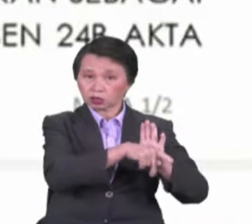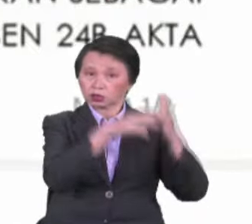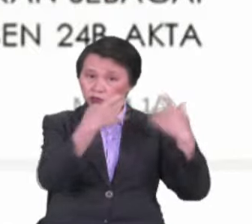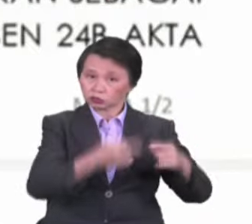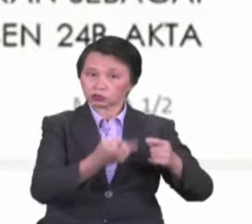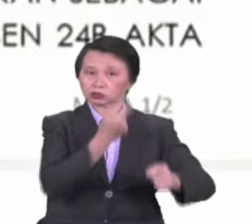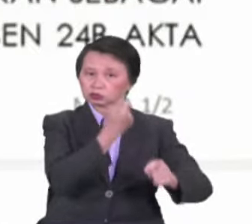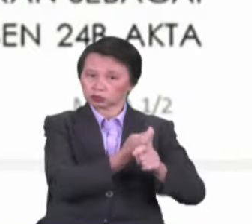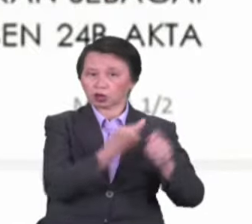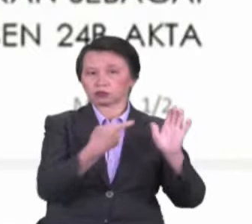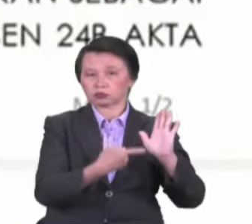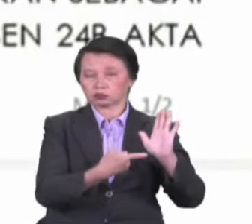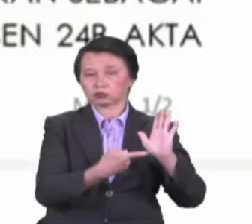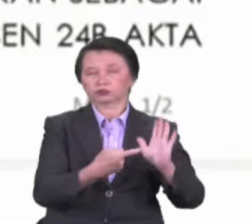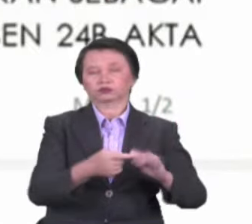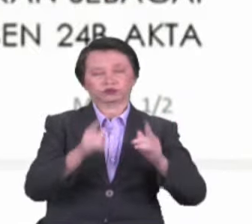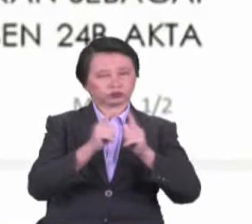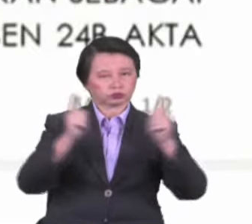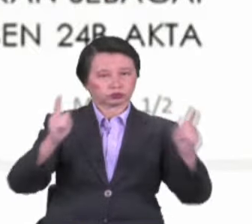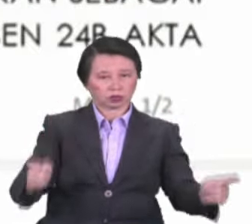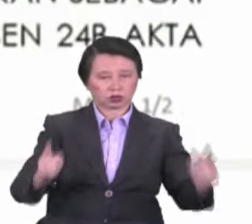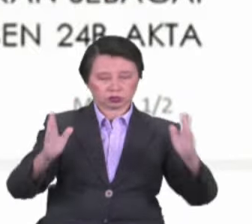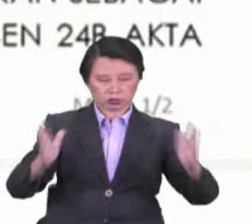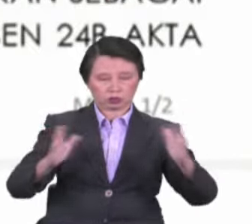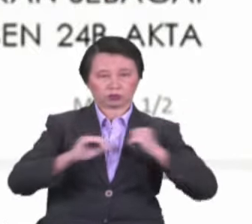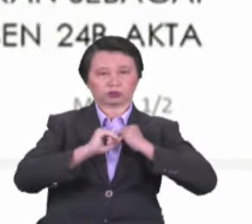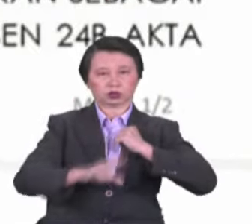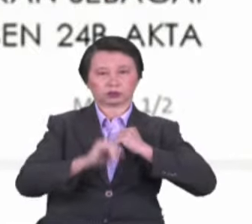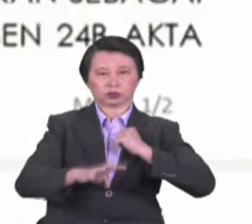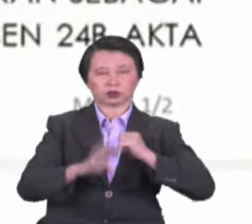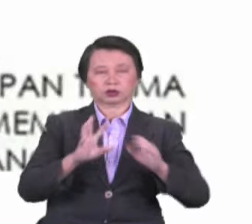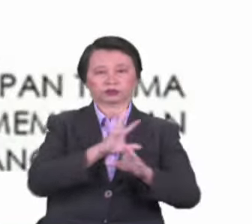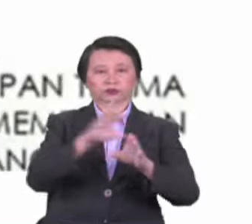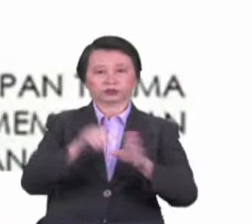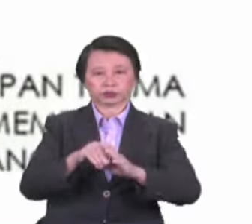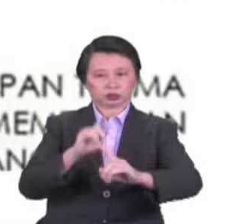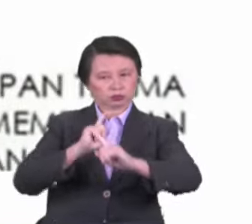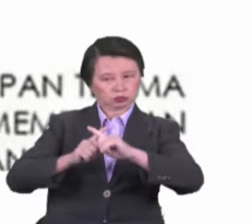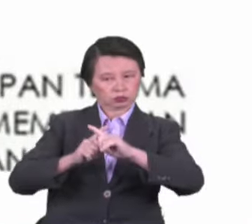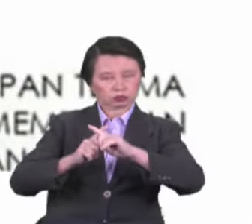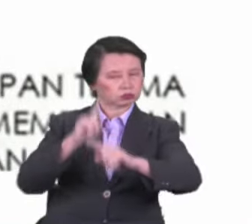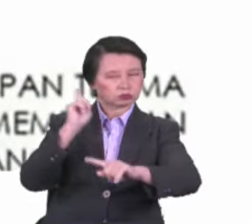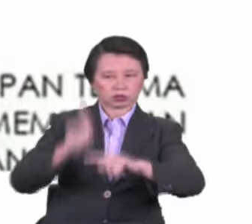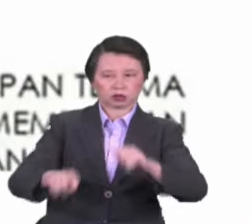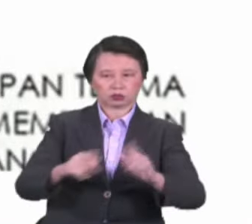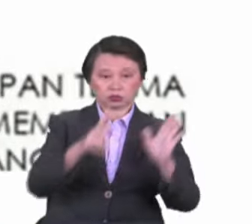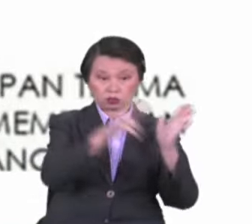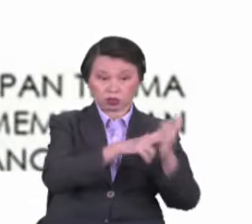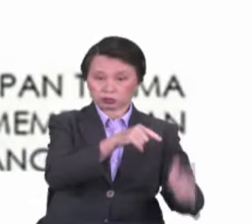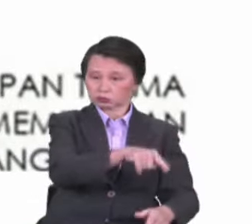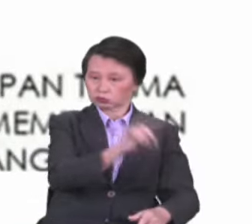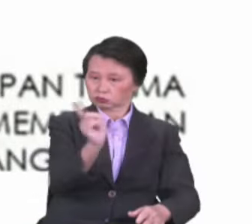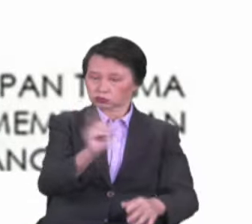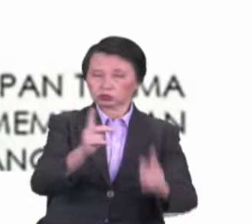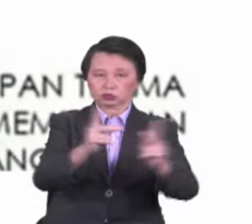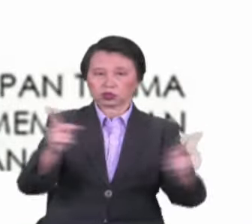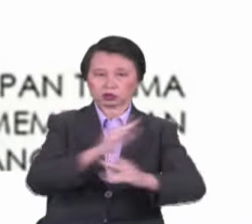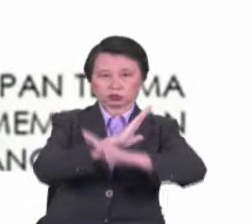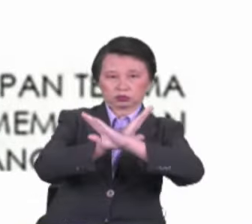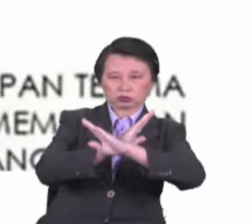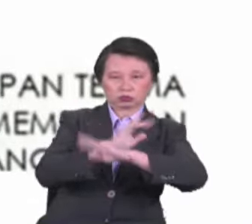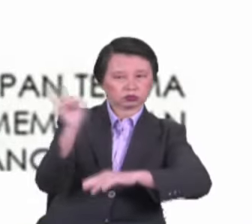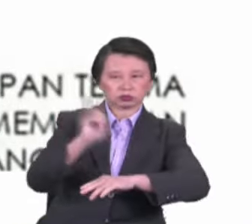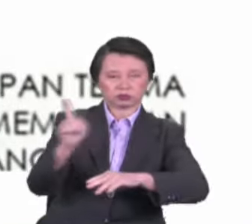telah dikuatkuasakan sepanjang tempoh berkempen. Ini termasuk larangan di kawasan yang diwartakan sebagai kawasan